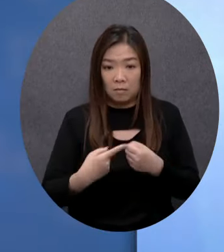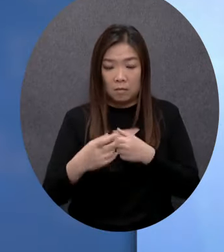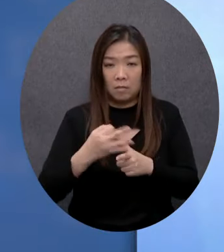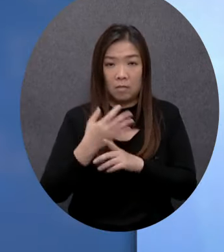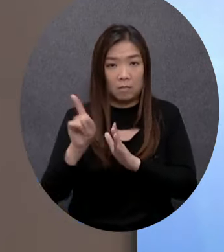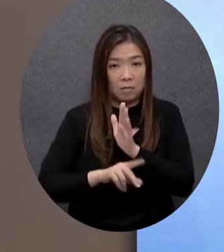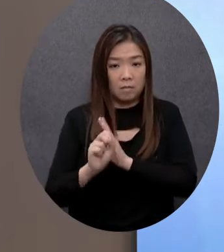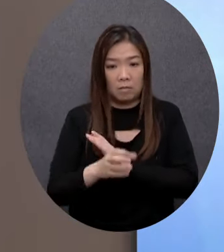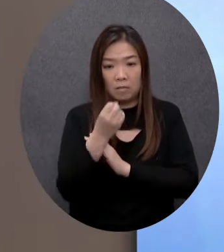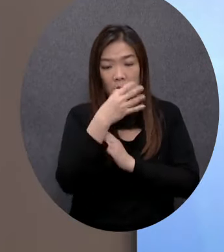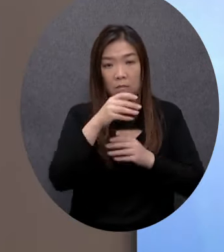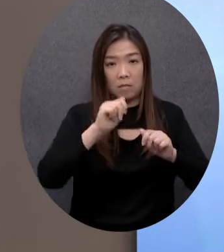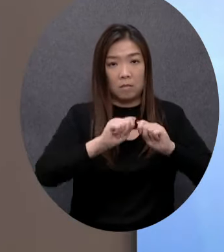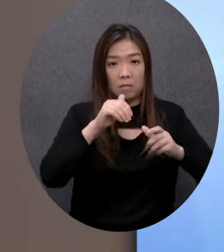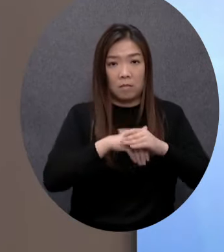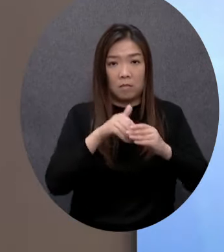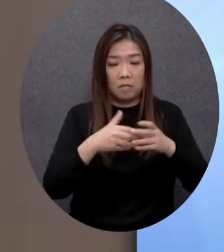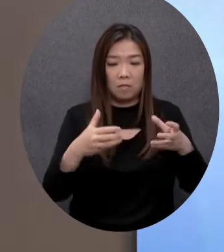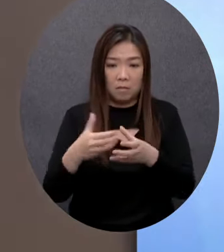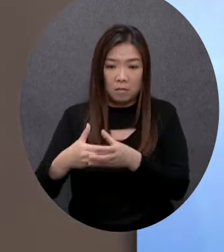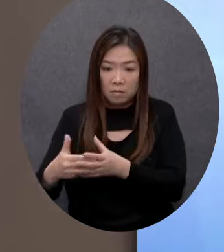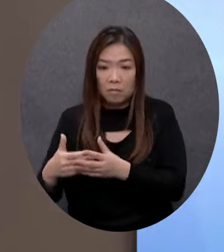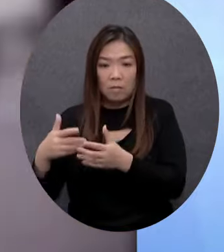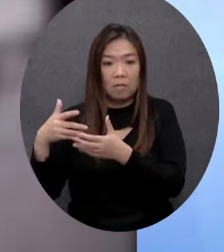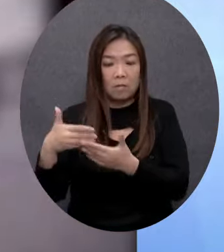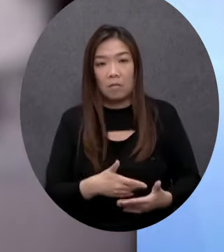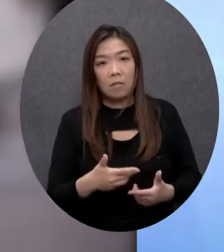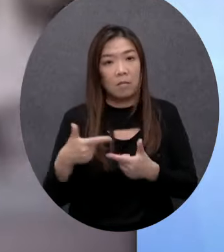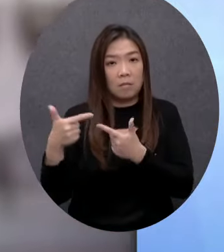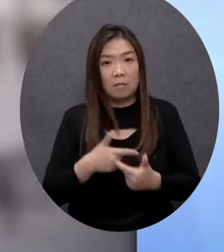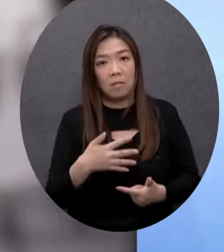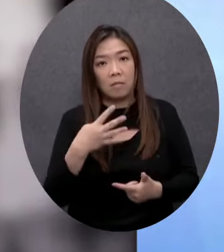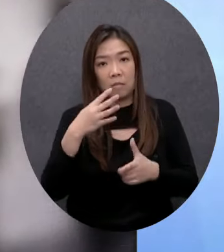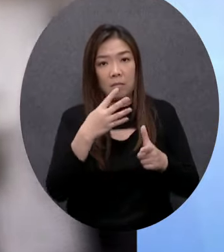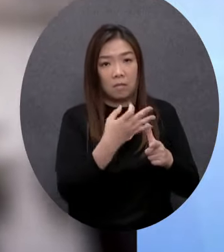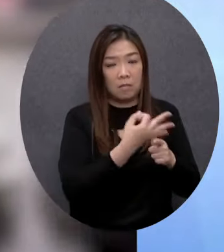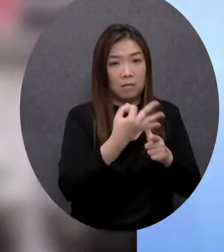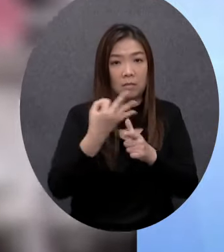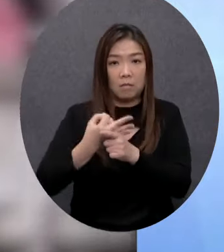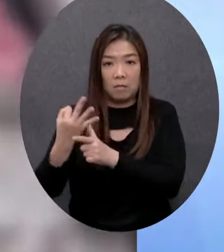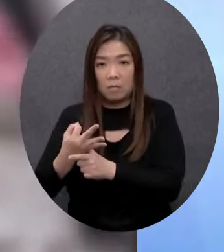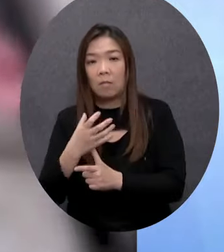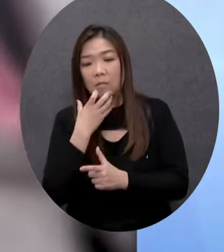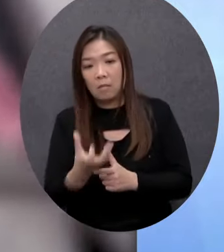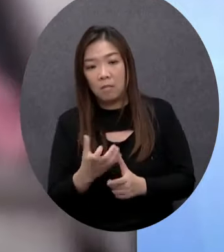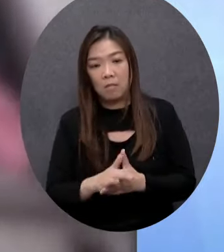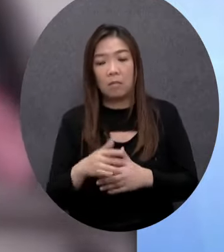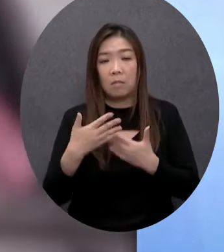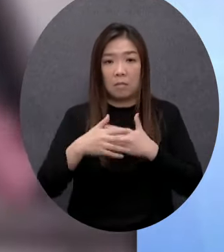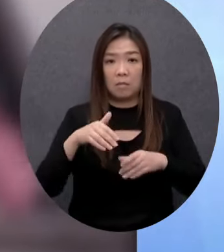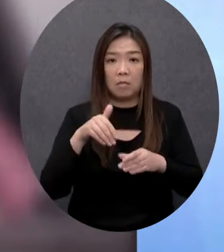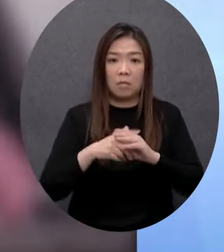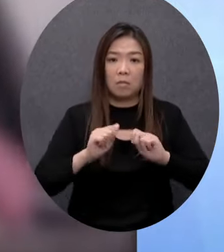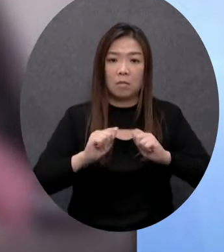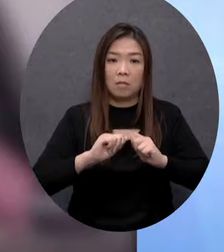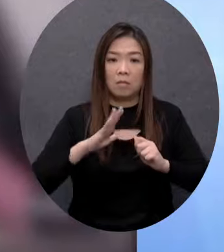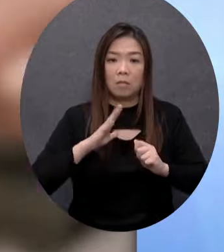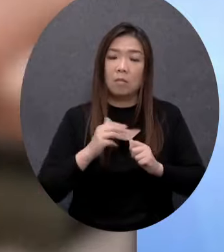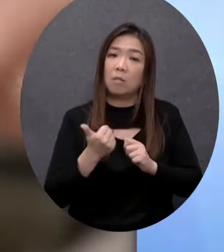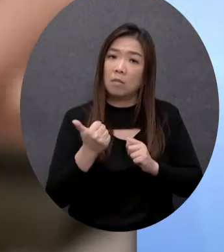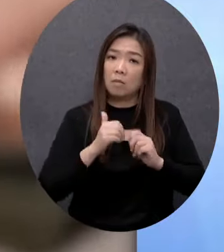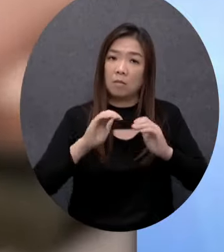录得23亿亏损，连蚀四个季度。不过其他股票表现飙青，贡献363亿收